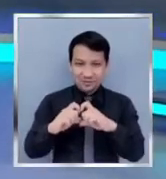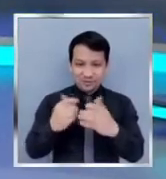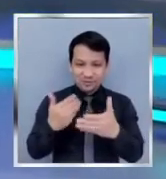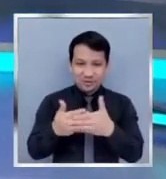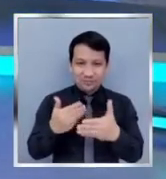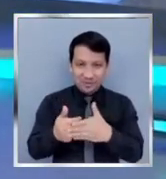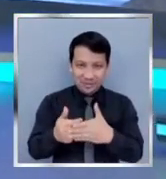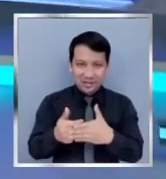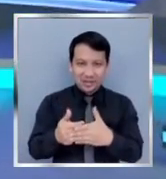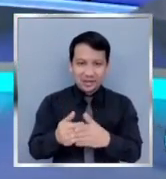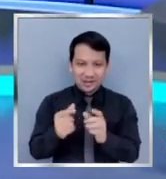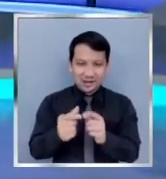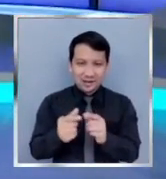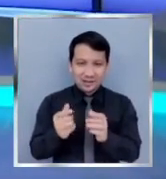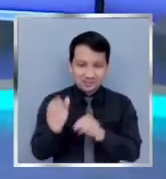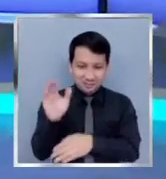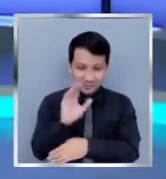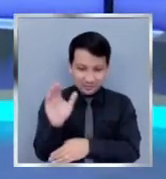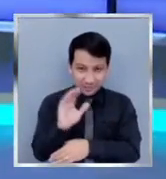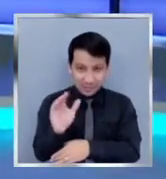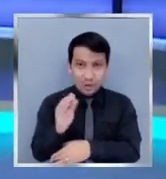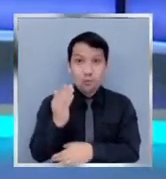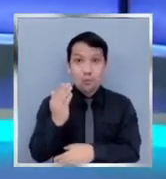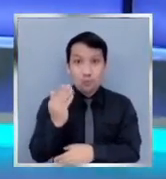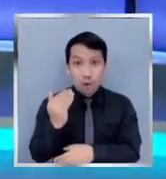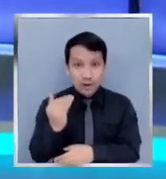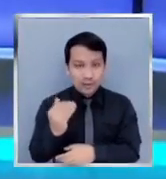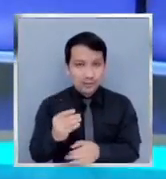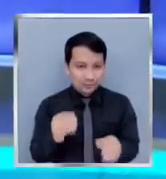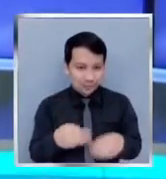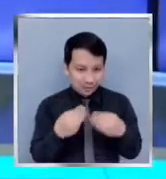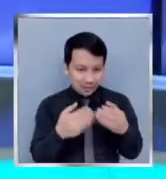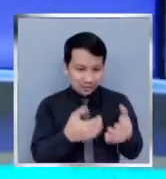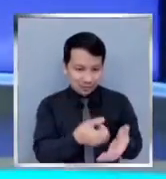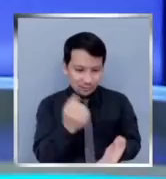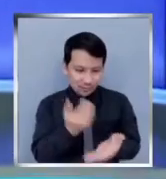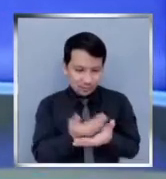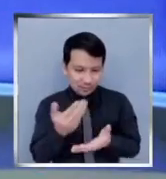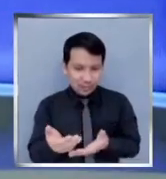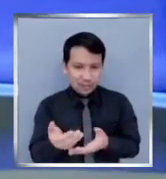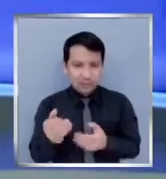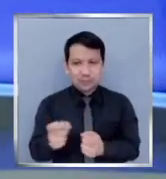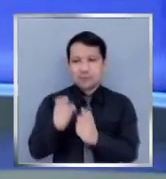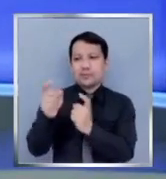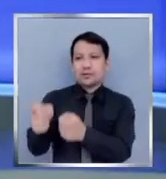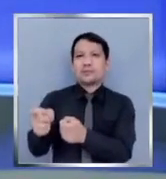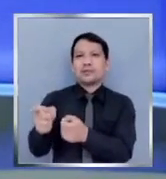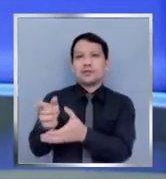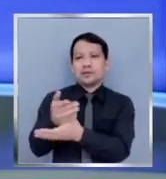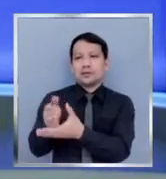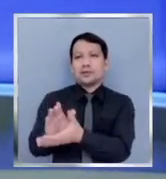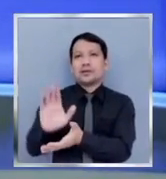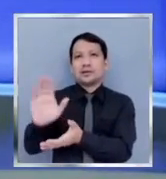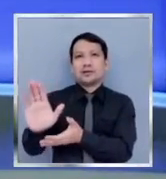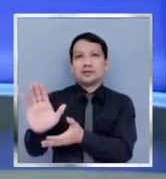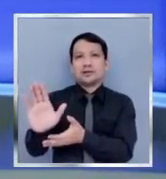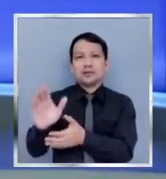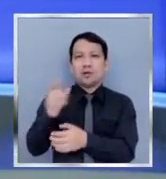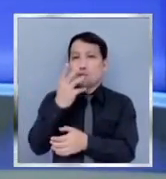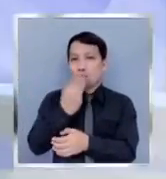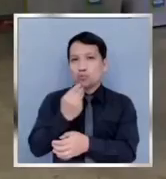Kapaskuhan. Marami kasi sa kanilang nabiling gamit, ipanregalo o ibabahagi sa mga nangangailangan.